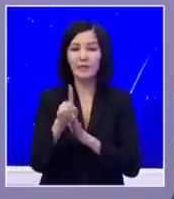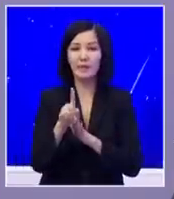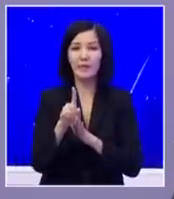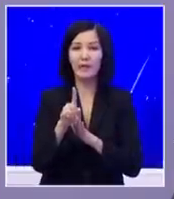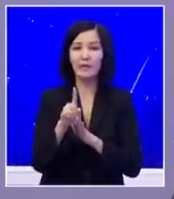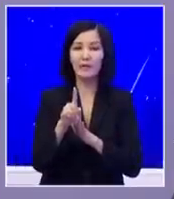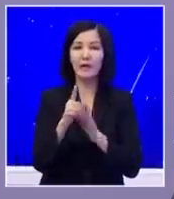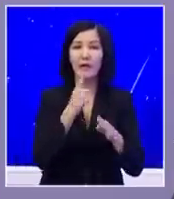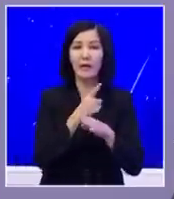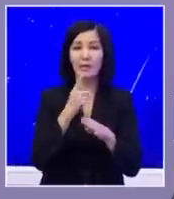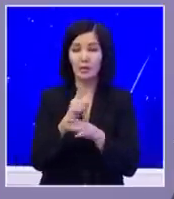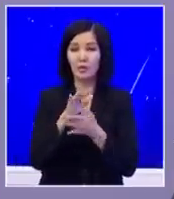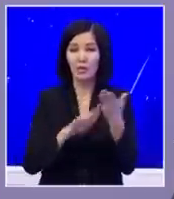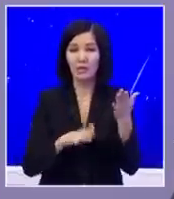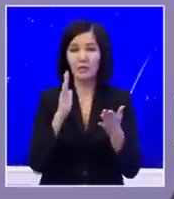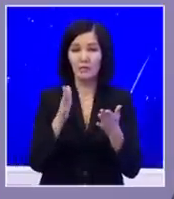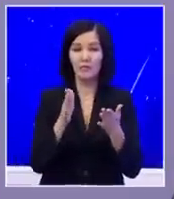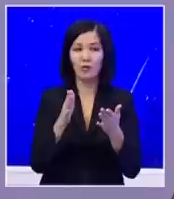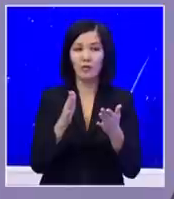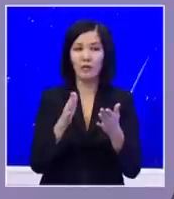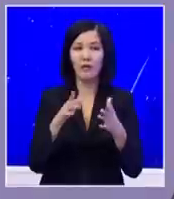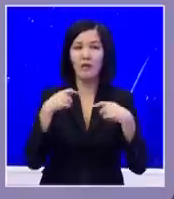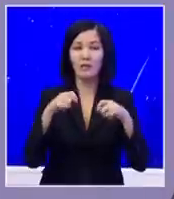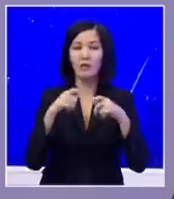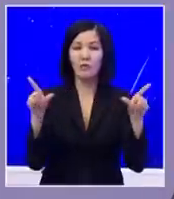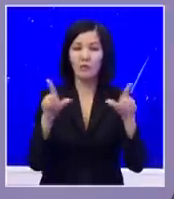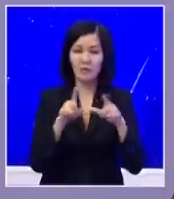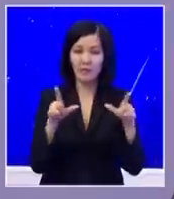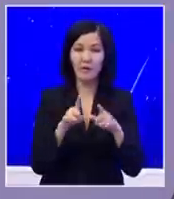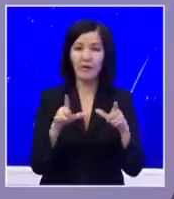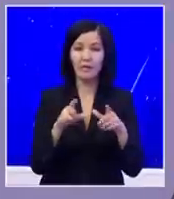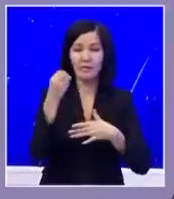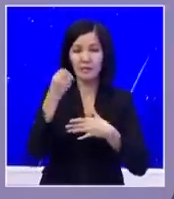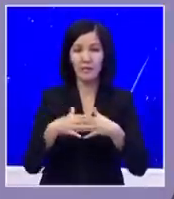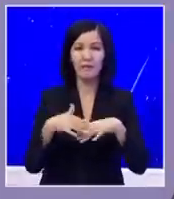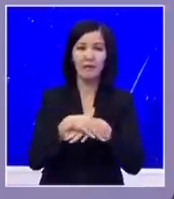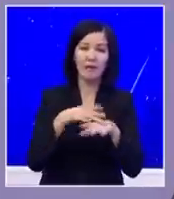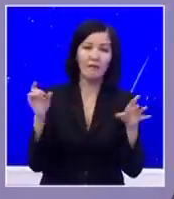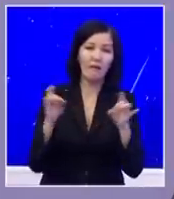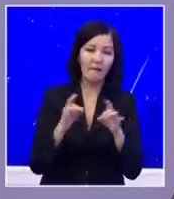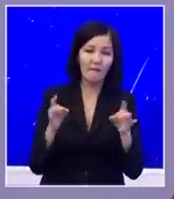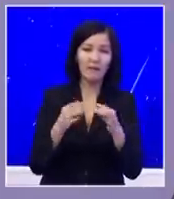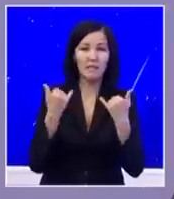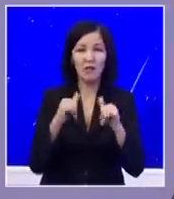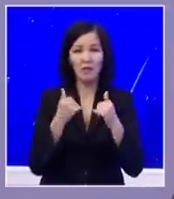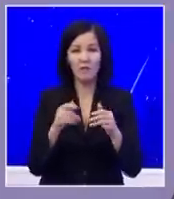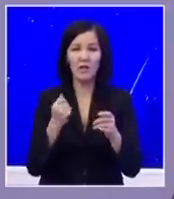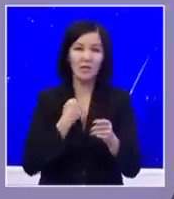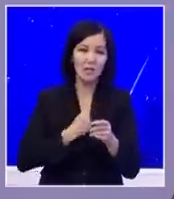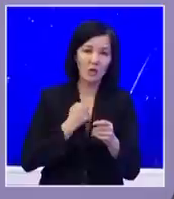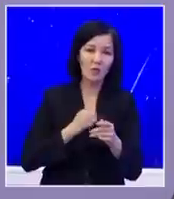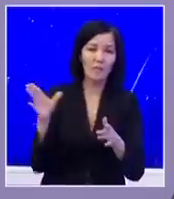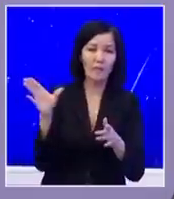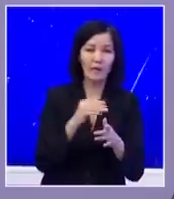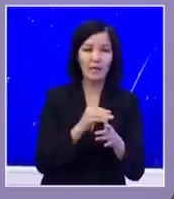снятию ограничительных мер. Вот здесь вот написано: торговые дома, торговые центры, рынки, кафе, столовые, сауны, бани,